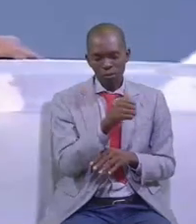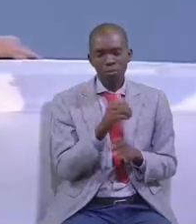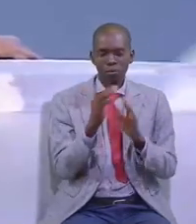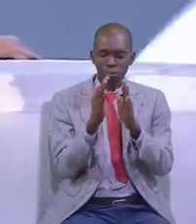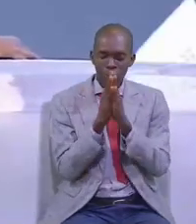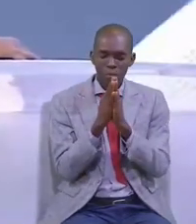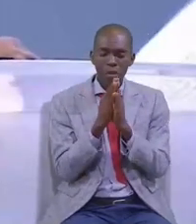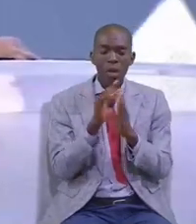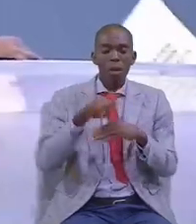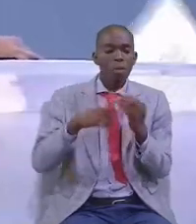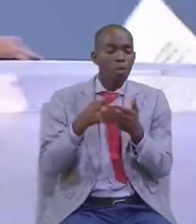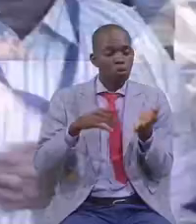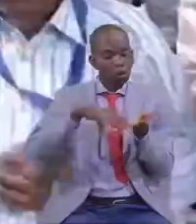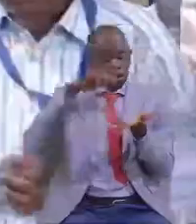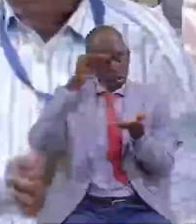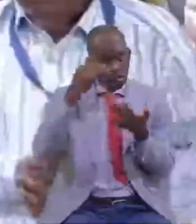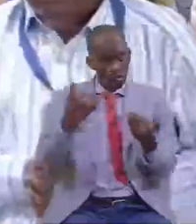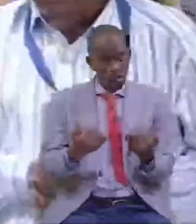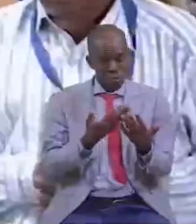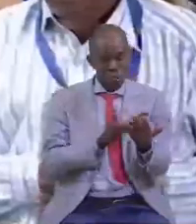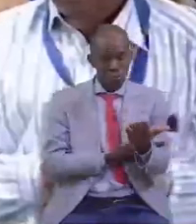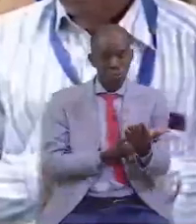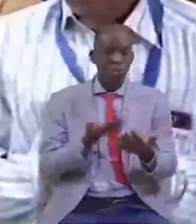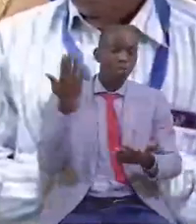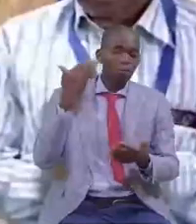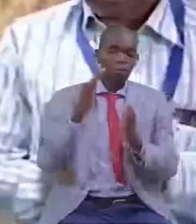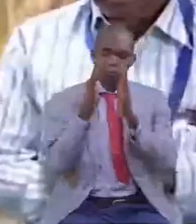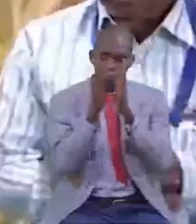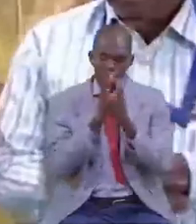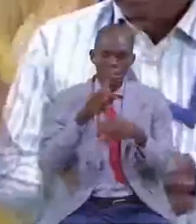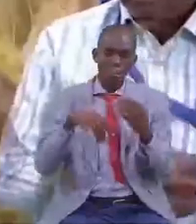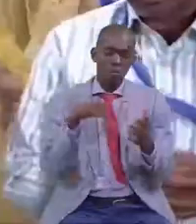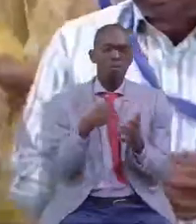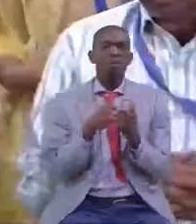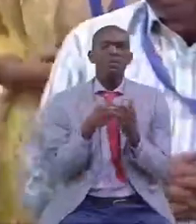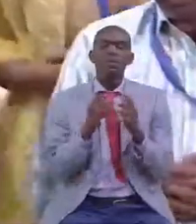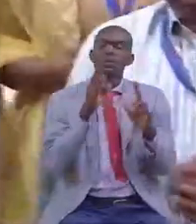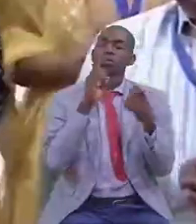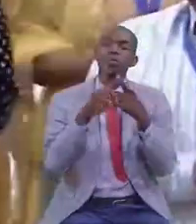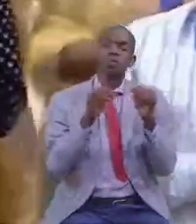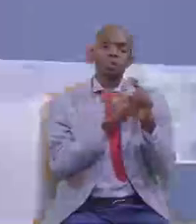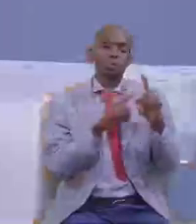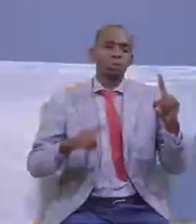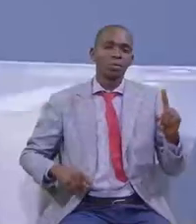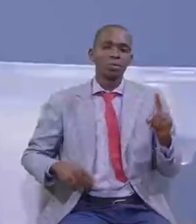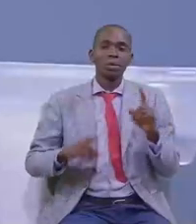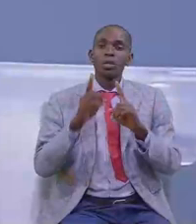Prie. Prie. Parle au Seigneur. Parle au Seigneur.